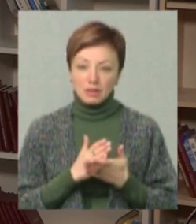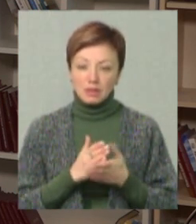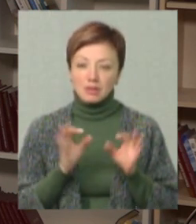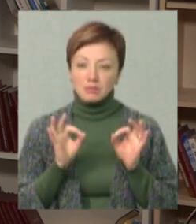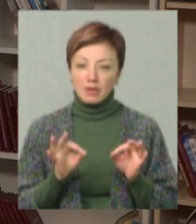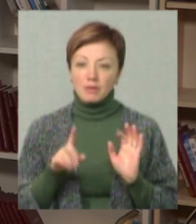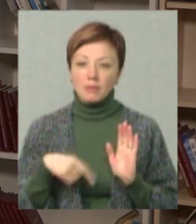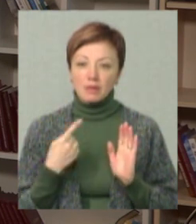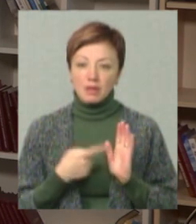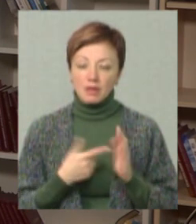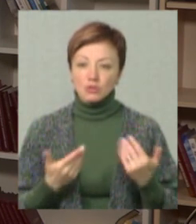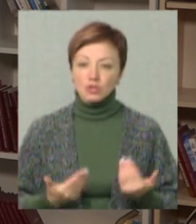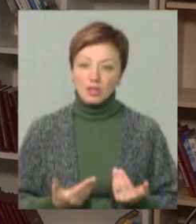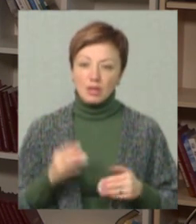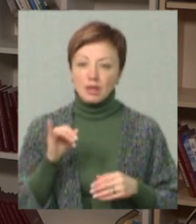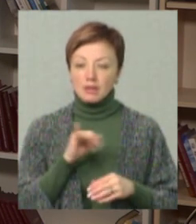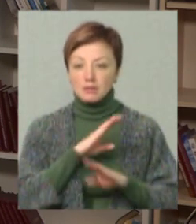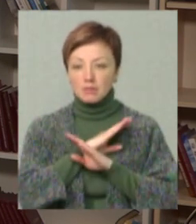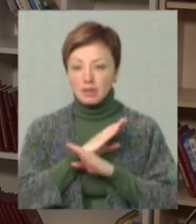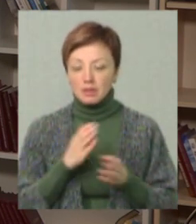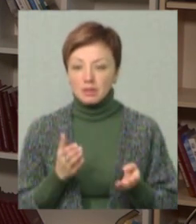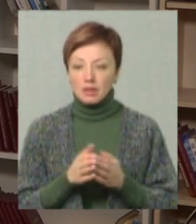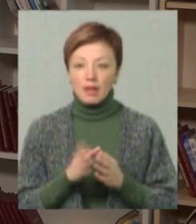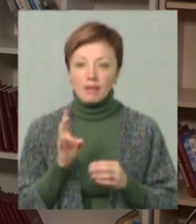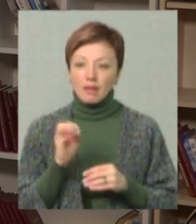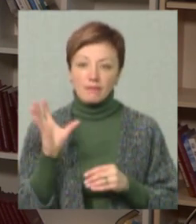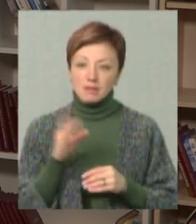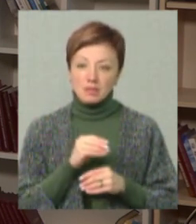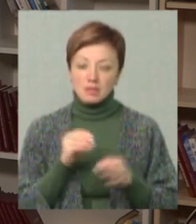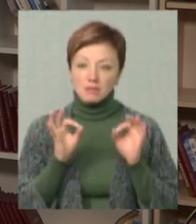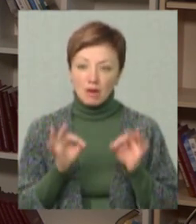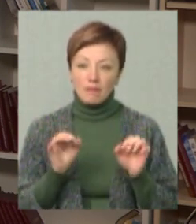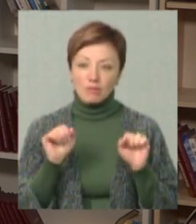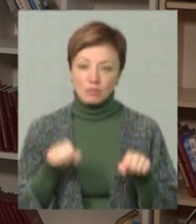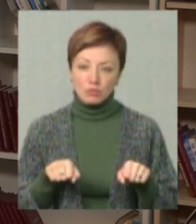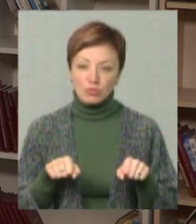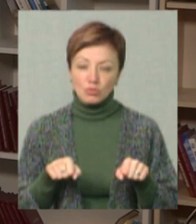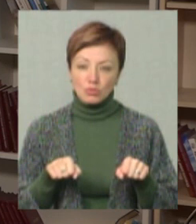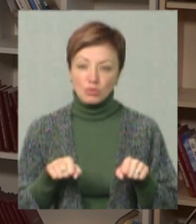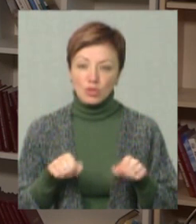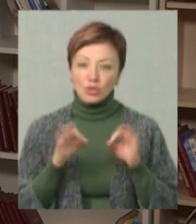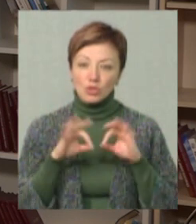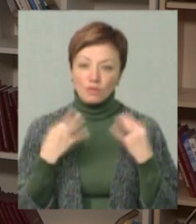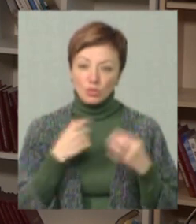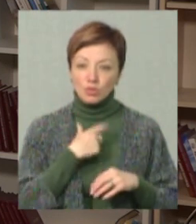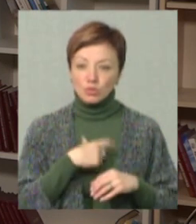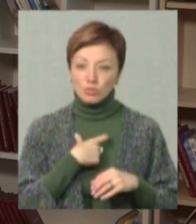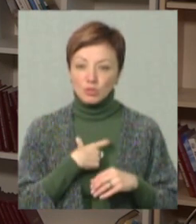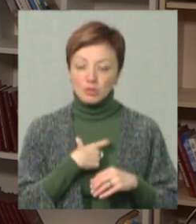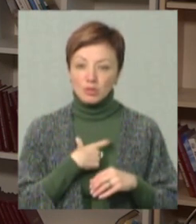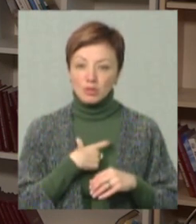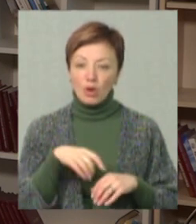справді можуть, власне, дозволити собі орендувати деякі види житла. І проблема в тому, що